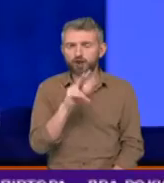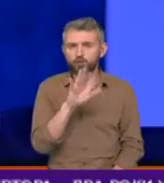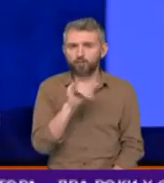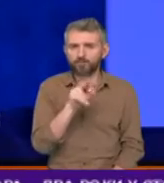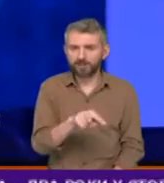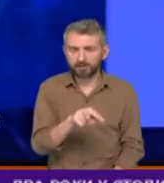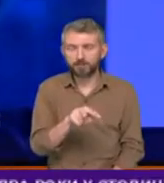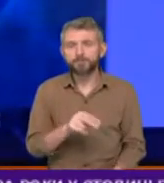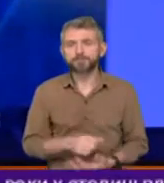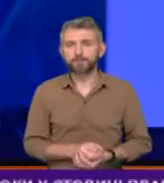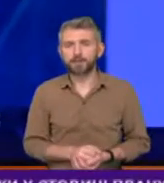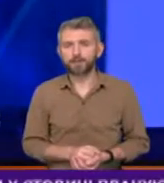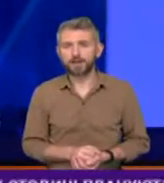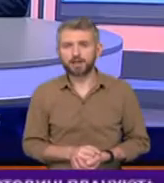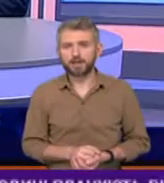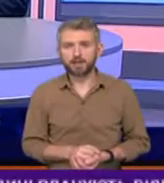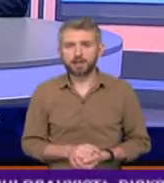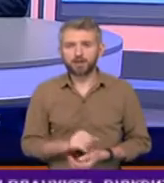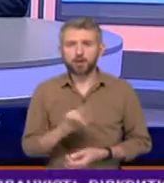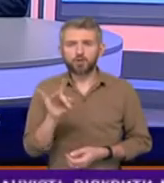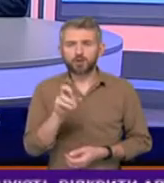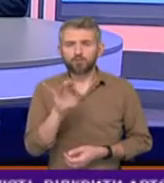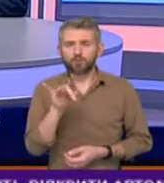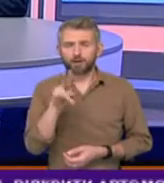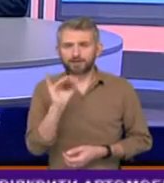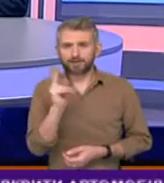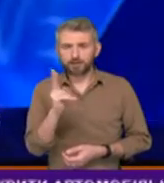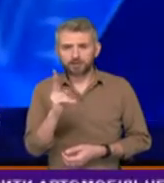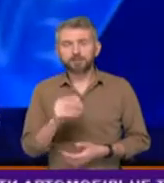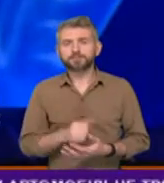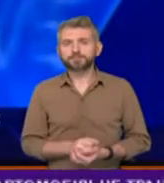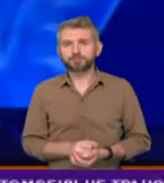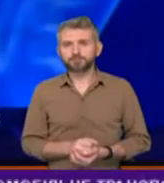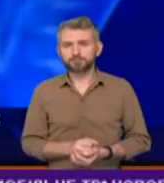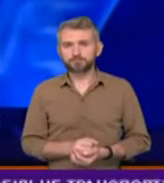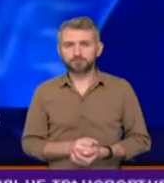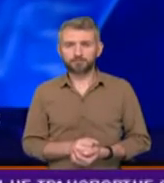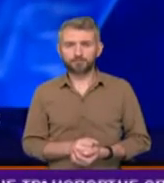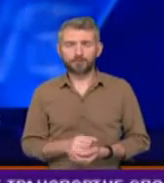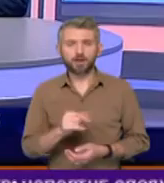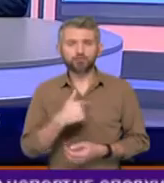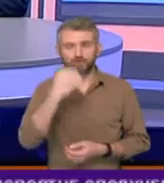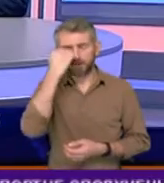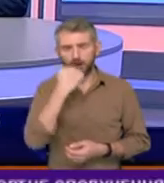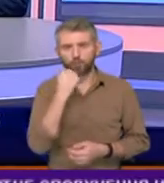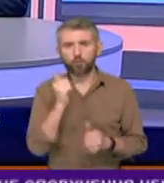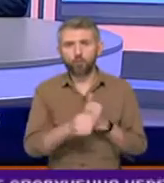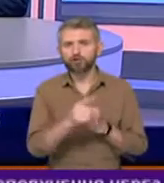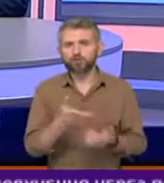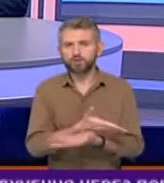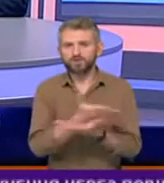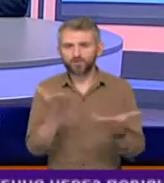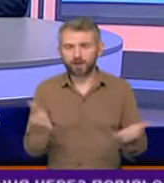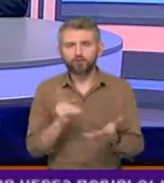аналітик, народний депутат України 3-6 скликань. Руслан Бортнік, директор Українського інституту аналізу і менеджменту політики. Я щиро дякую кожному з вас,